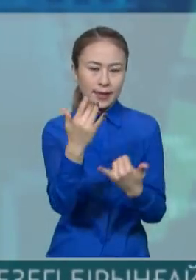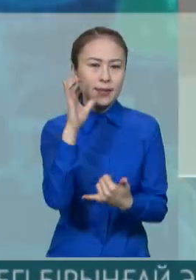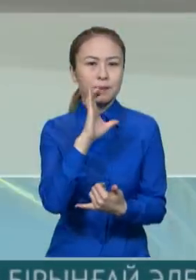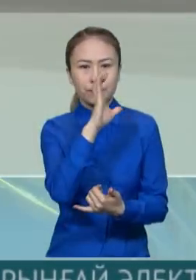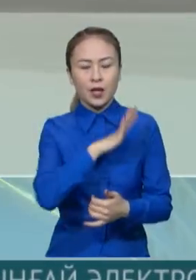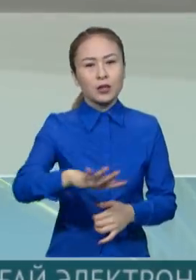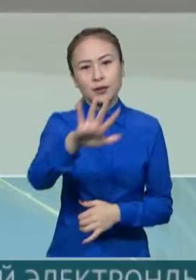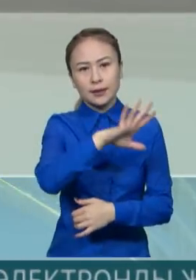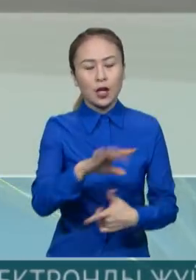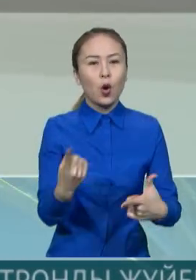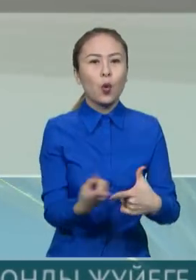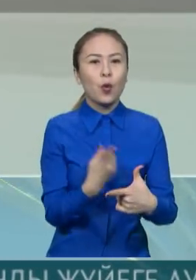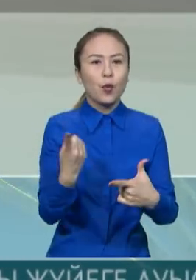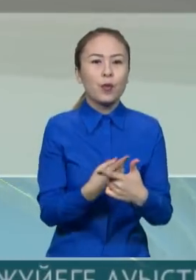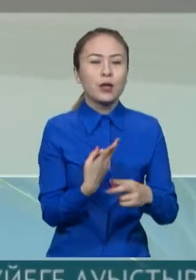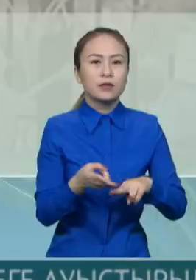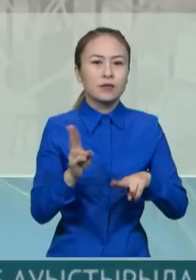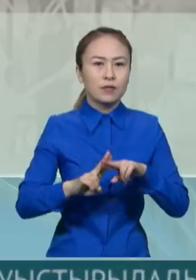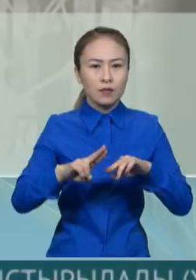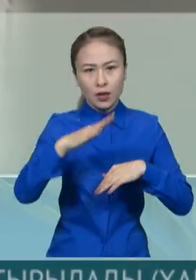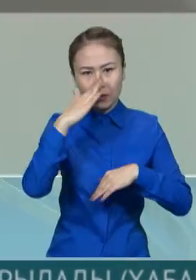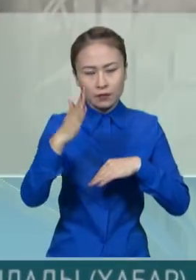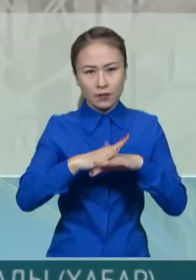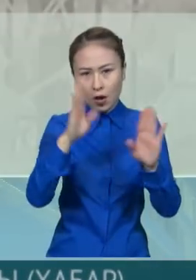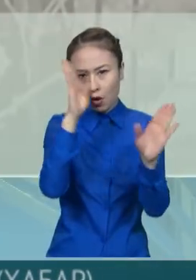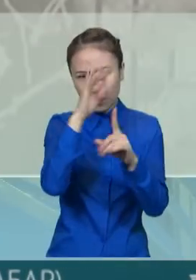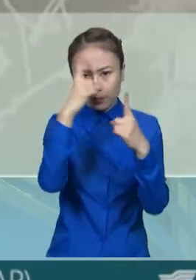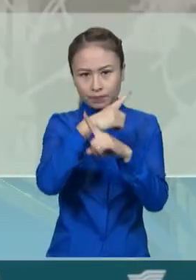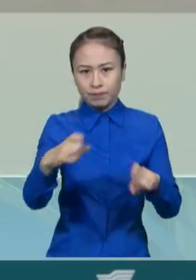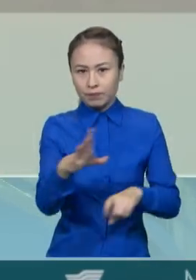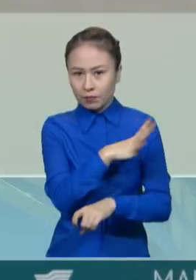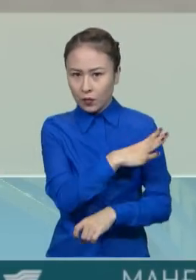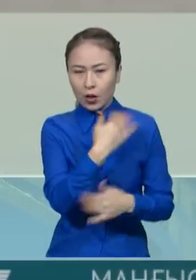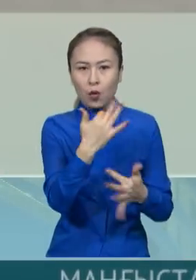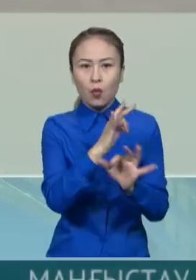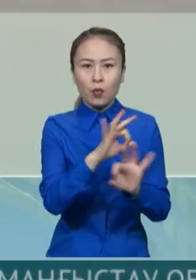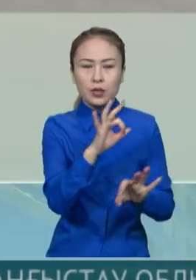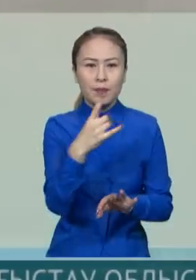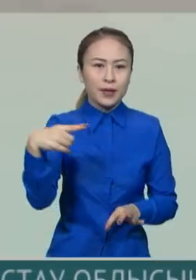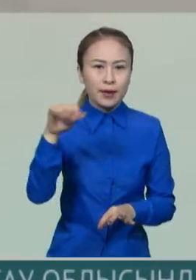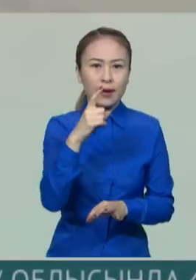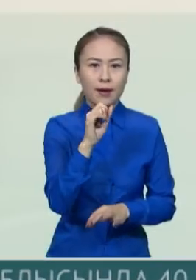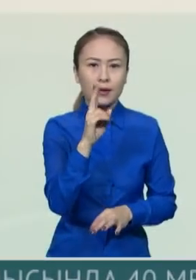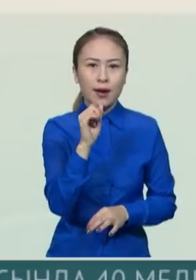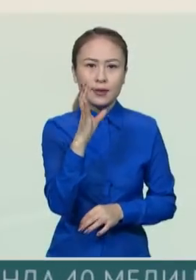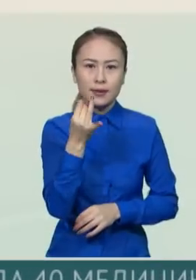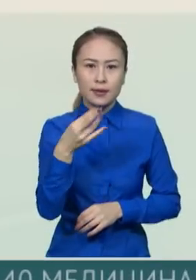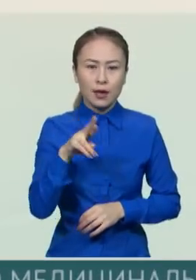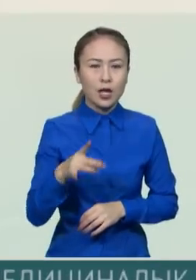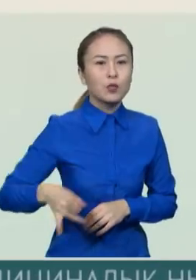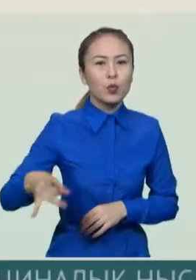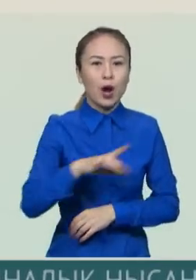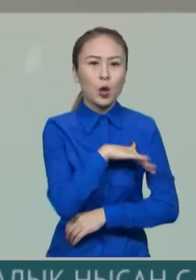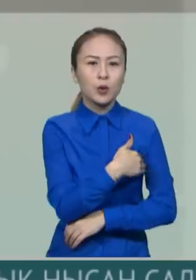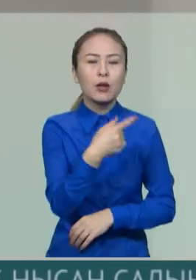тұр. Сібір өңірлерінде аномальды суыға орайына байланысты ескерту жарияланды. Синоптиктердің болжамынша осы аптада Хакасия